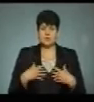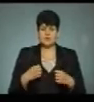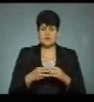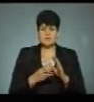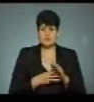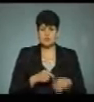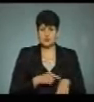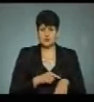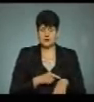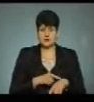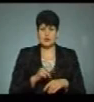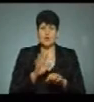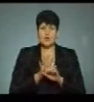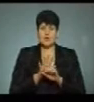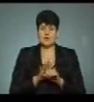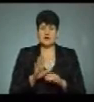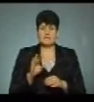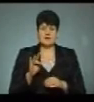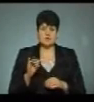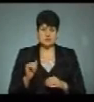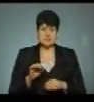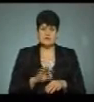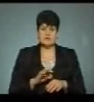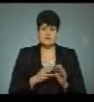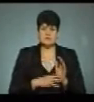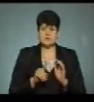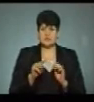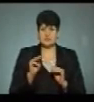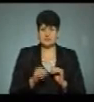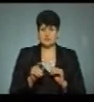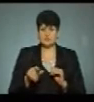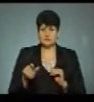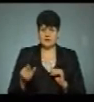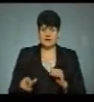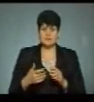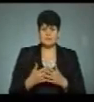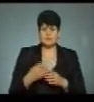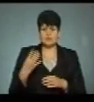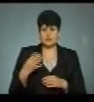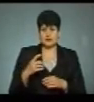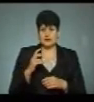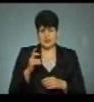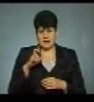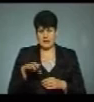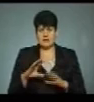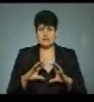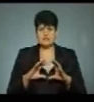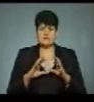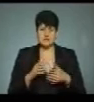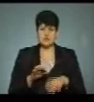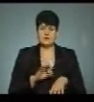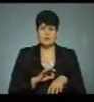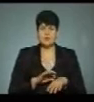18 годину на коронавірус захворіло 81 245 людей в понад 40 країнах світу. Від вірусу